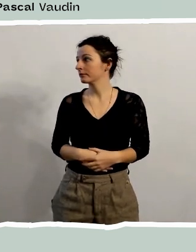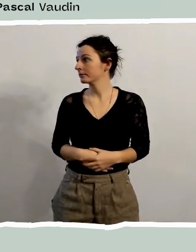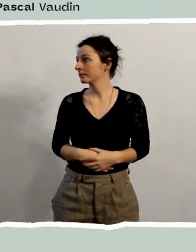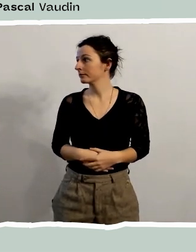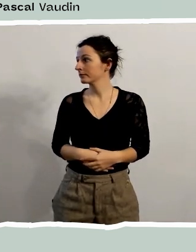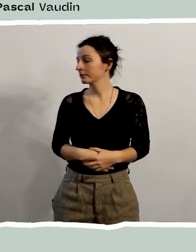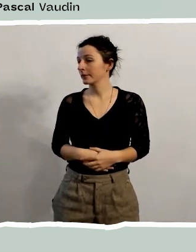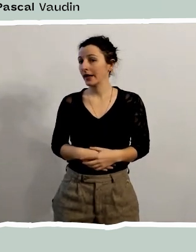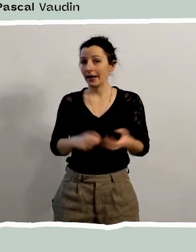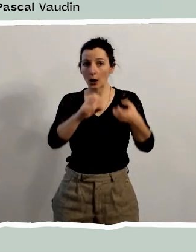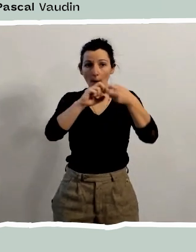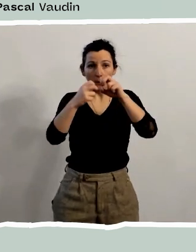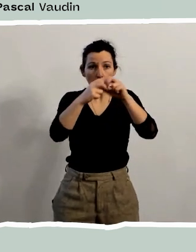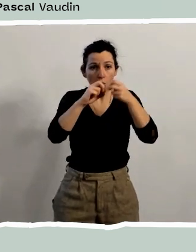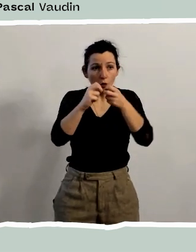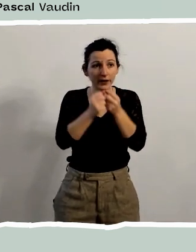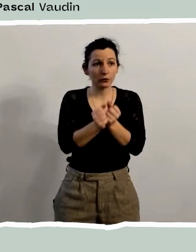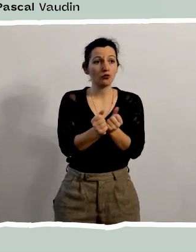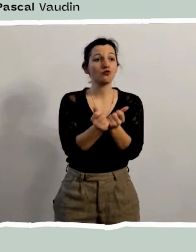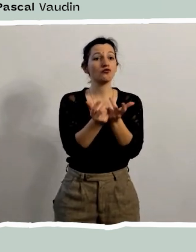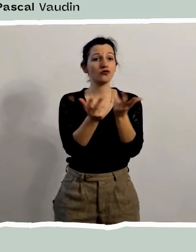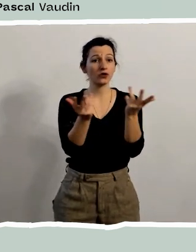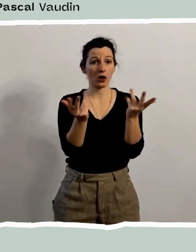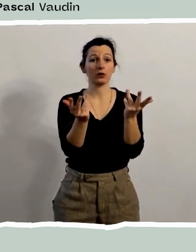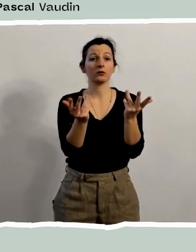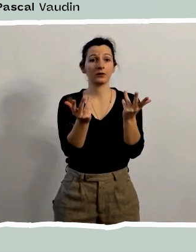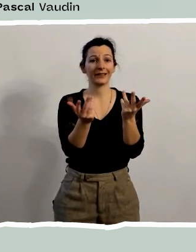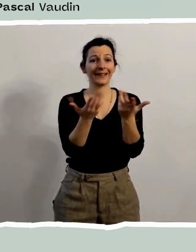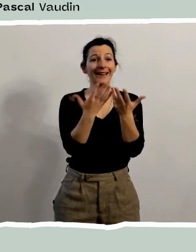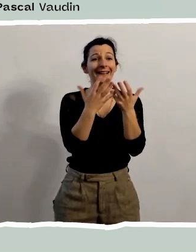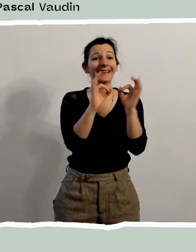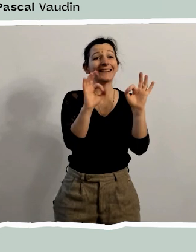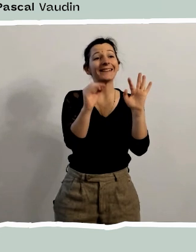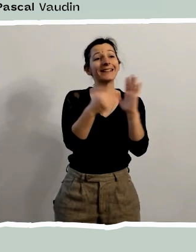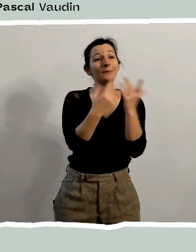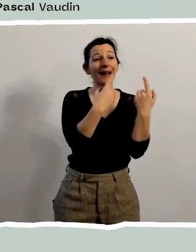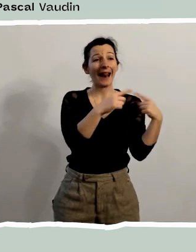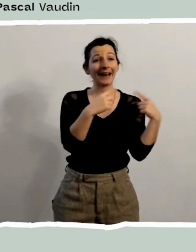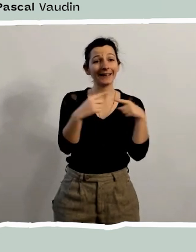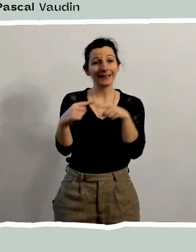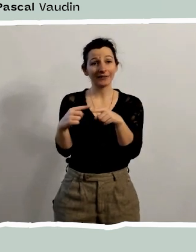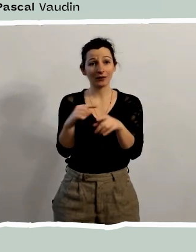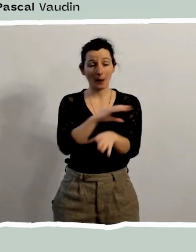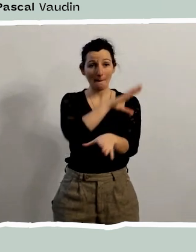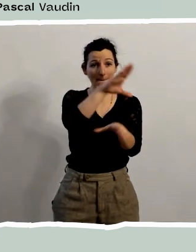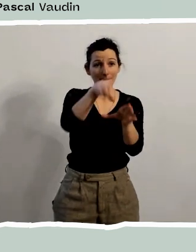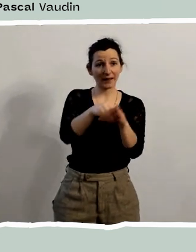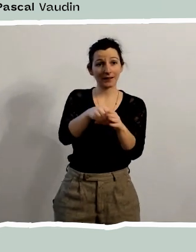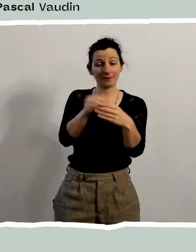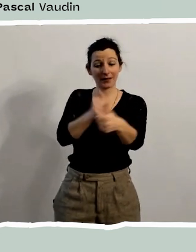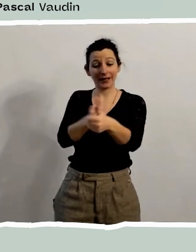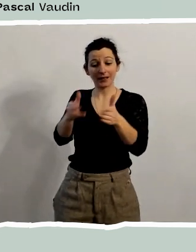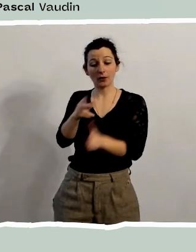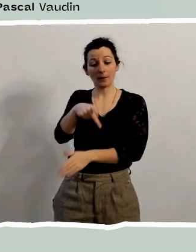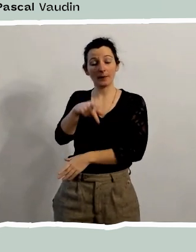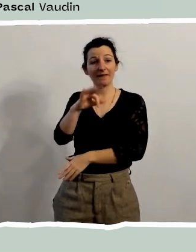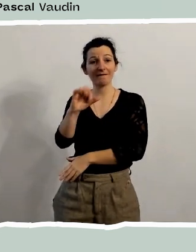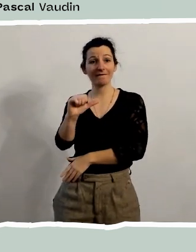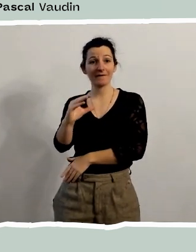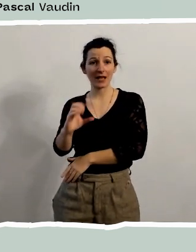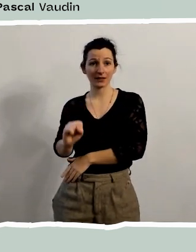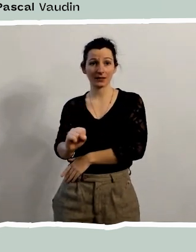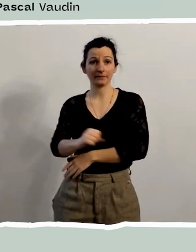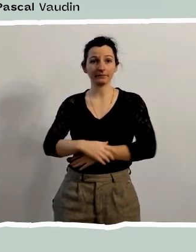Ces molécules, elles sont nombreuses. On retrouve plus de 10 000 molécules différentes qui font partie des PFAS.